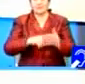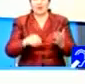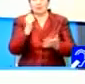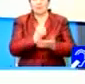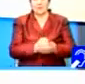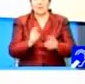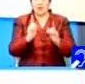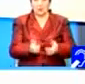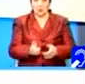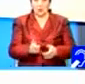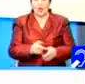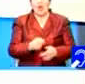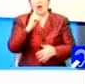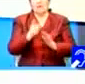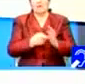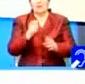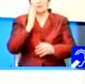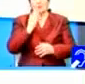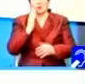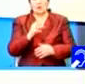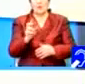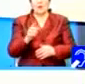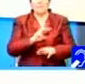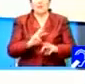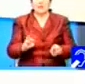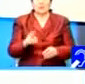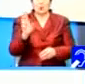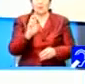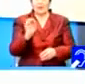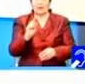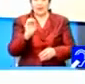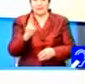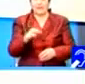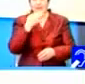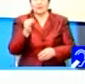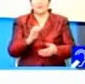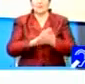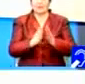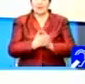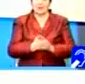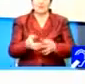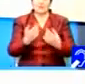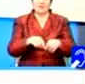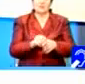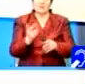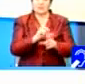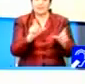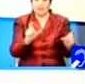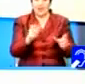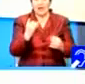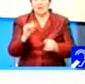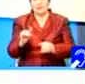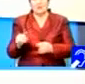adoptării unui acord. Aflat în București, ministrul britanic de finanțe e optimist că o înțelegere între conservatori și laburiști